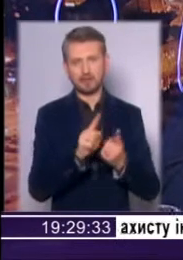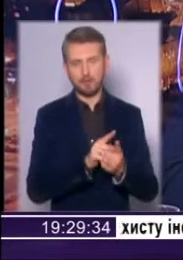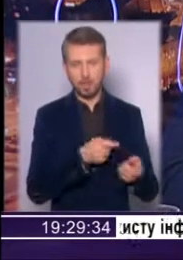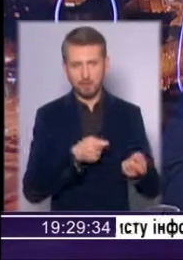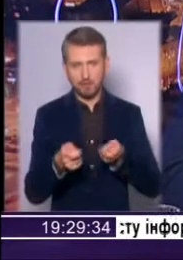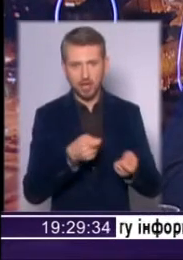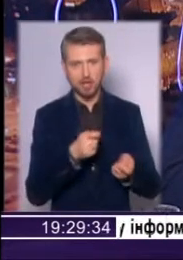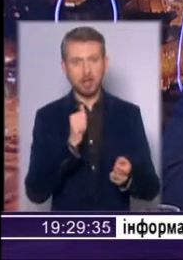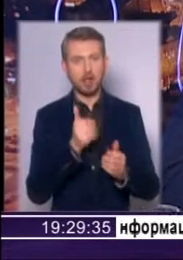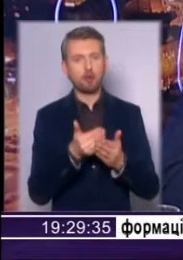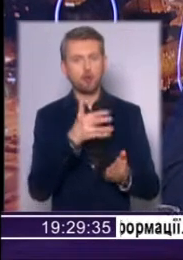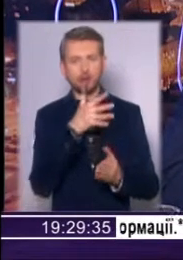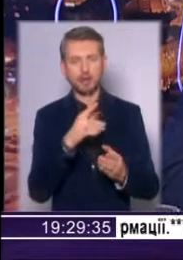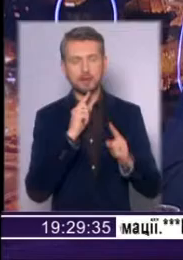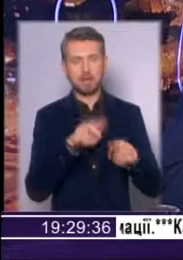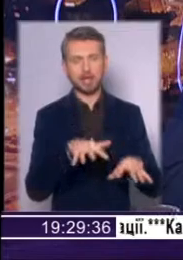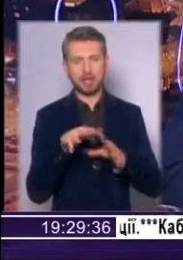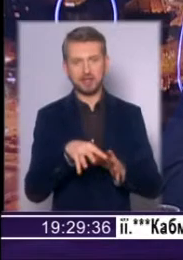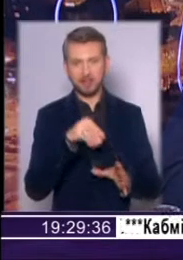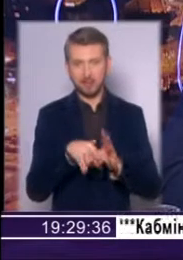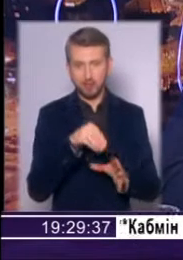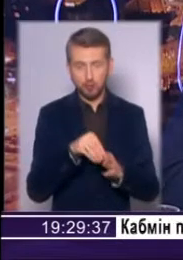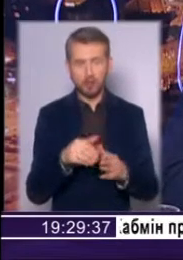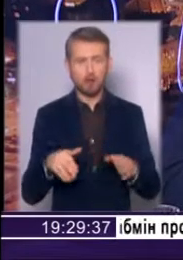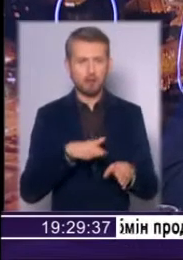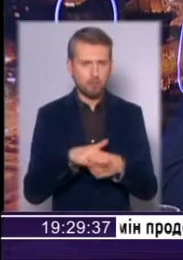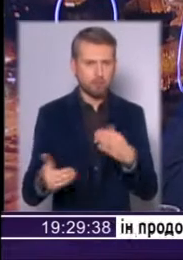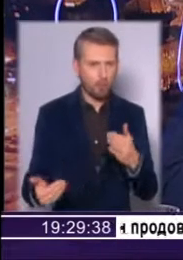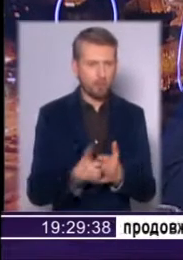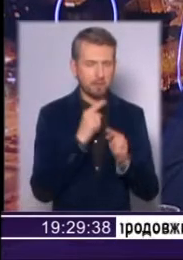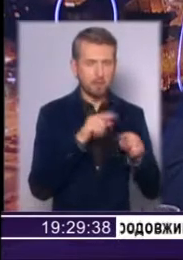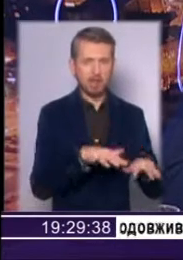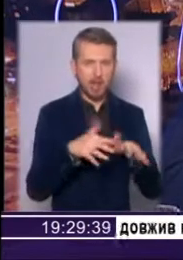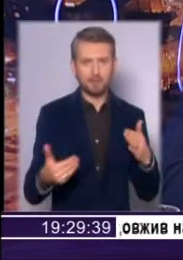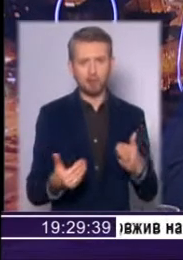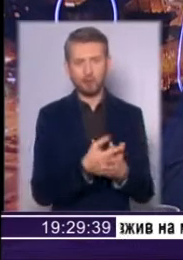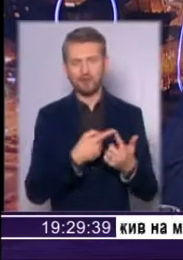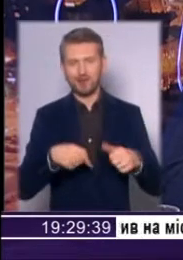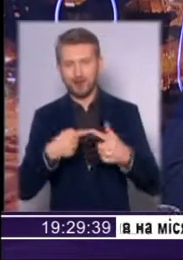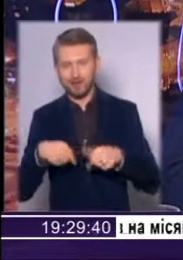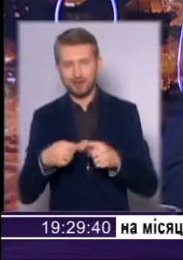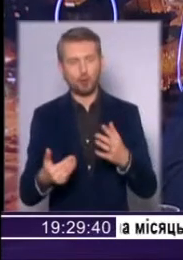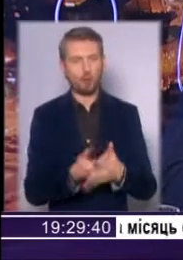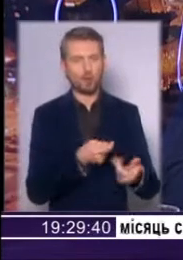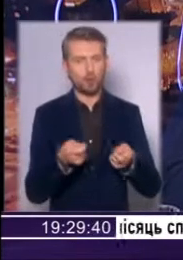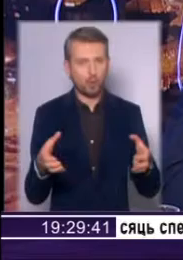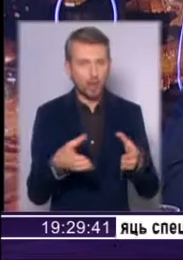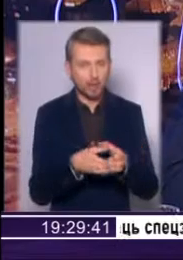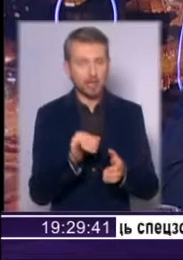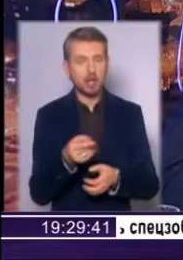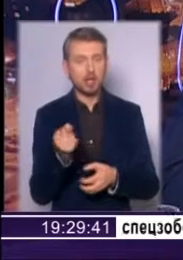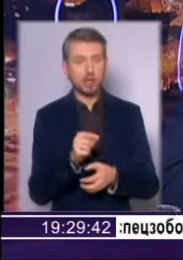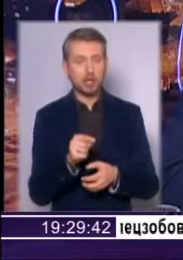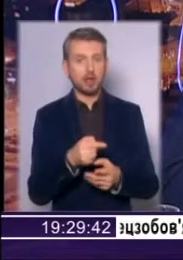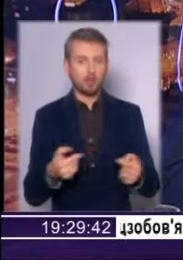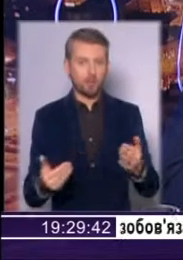дочасні парламентські вибори, повністю сформований новий парламент, нових фракцій, новий уряд, і тоді, і відповідно, і новий